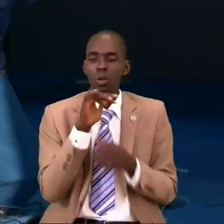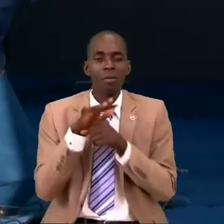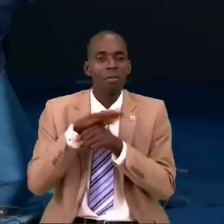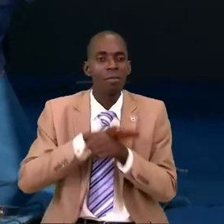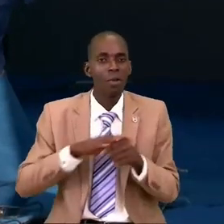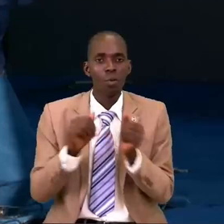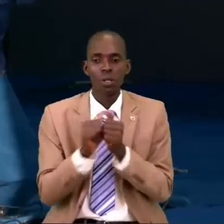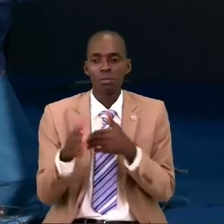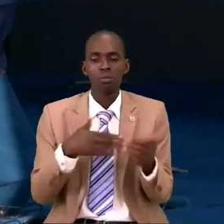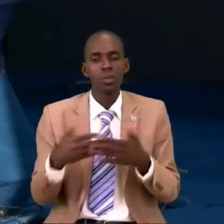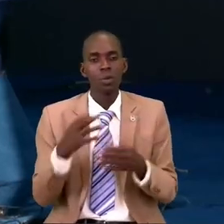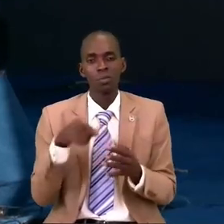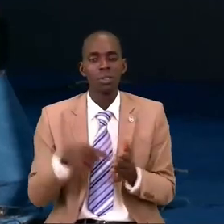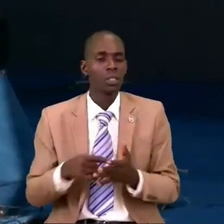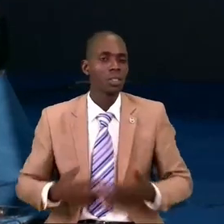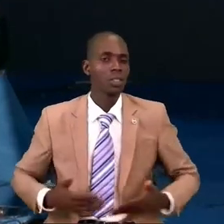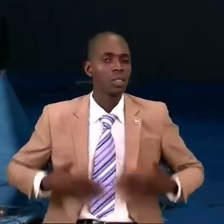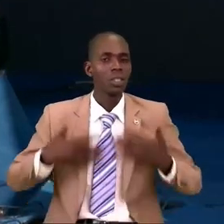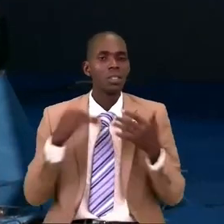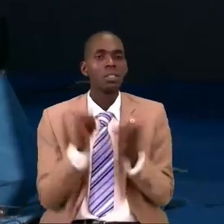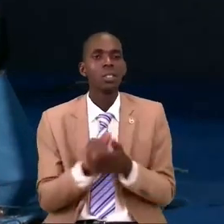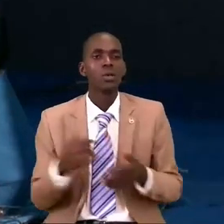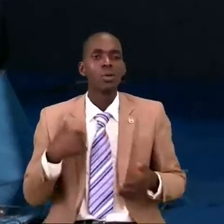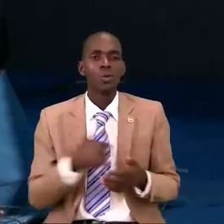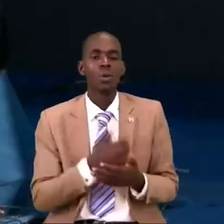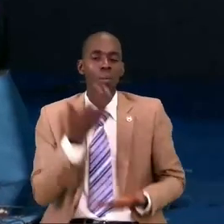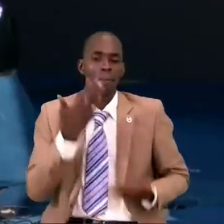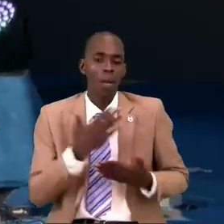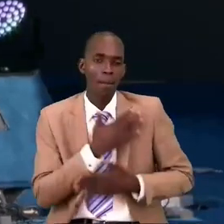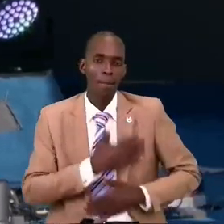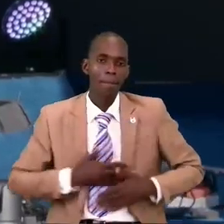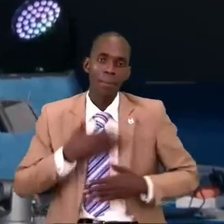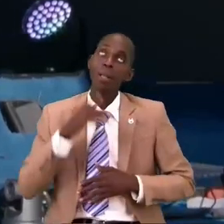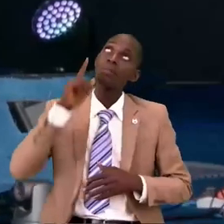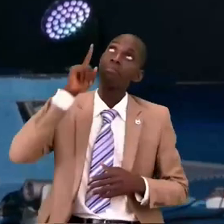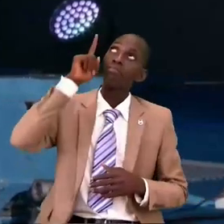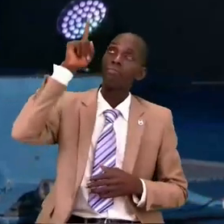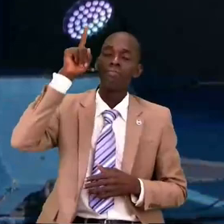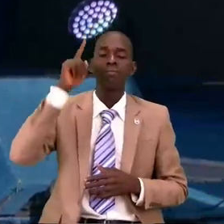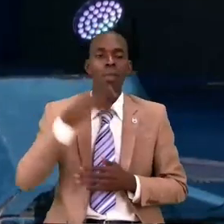qui l'a enrôlé. S'il veut plaire, tu ne peux pas,